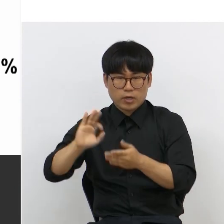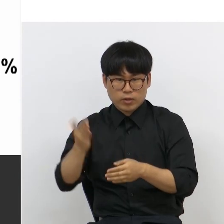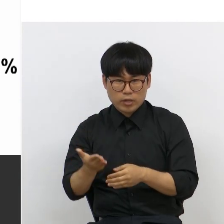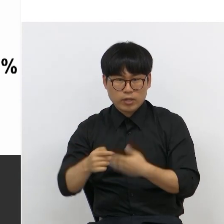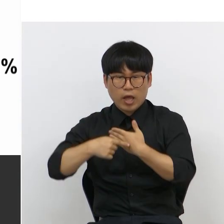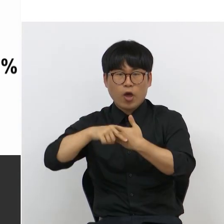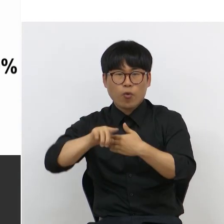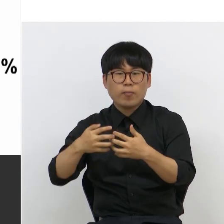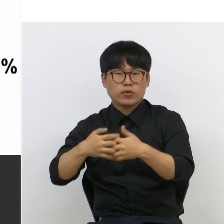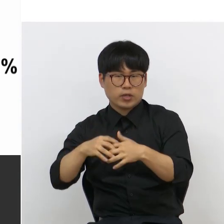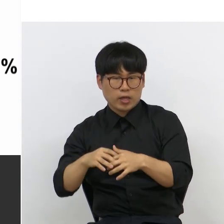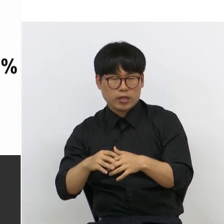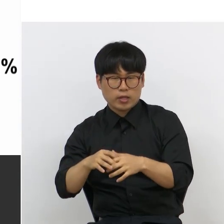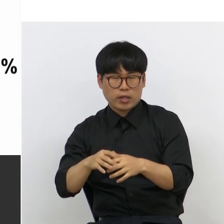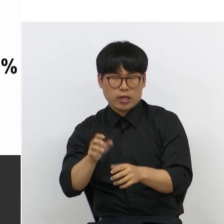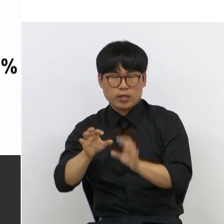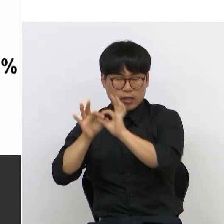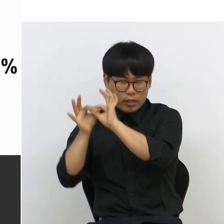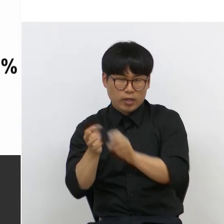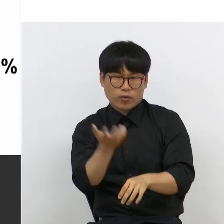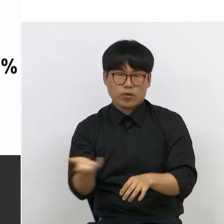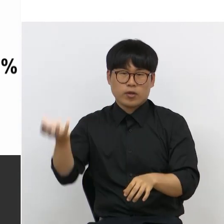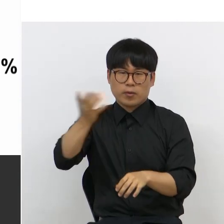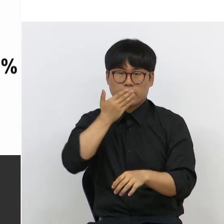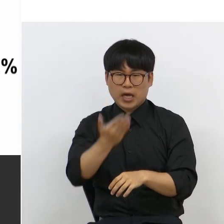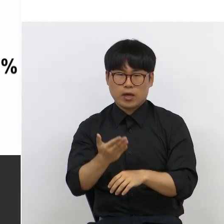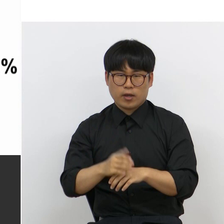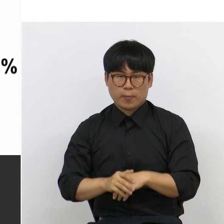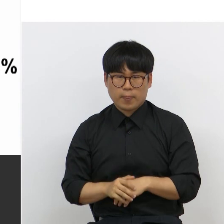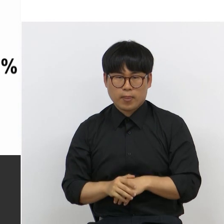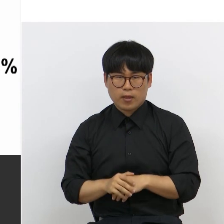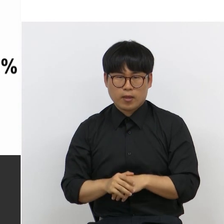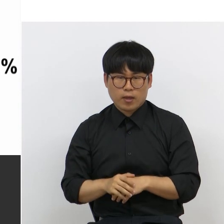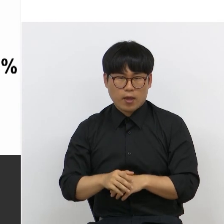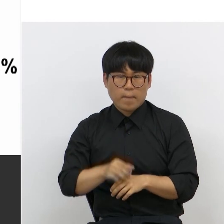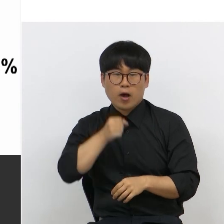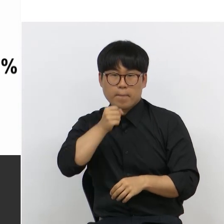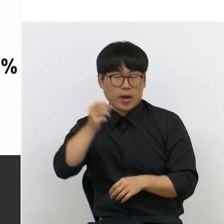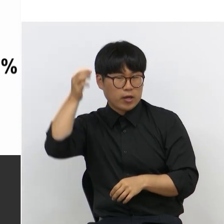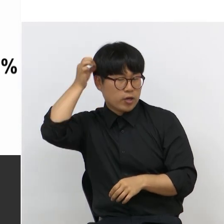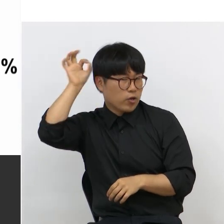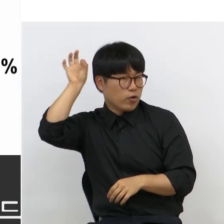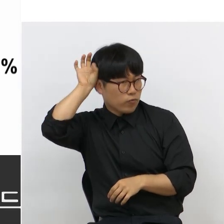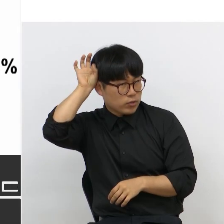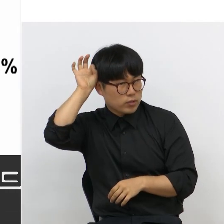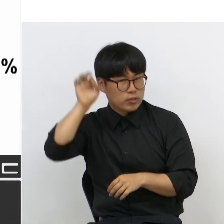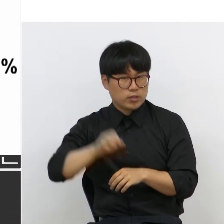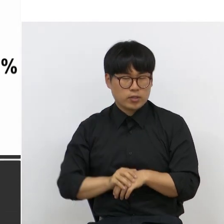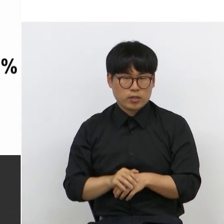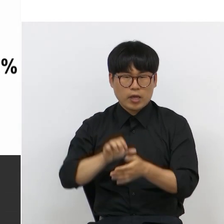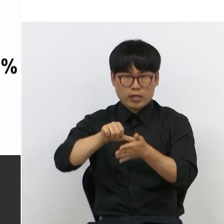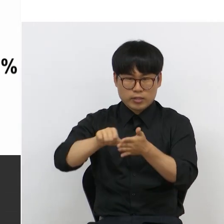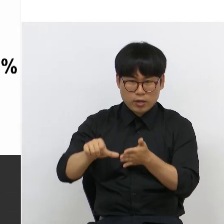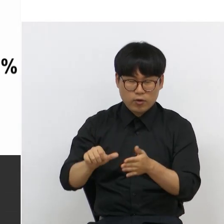되죠. 소리를 처리하는 방식이라든지 여러 가지 마이크의 위치라든지 소음의 뭐 제거 기능이라든지 주변